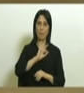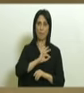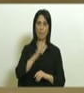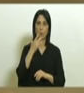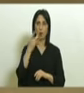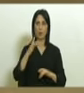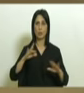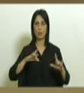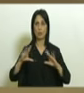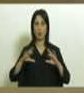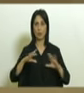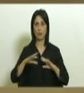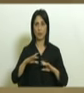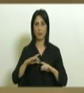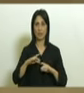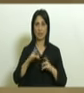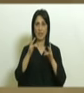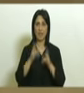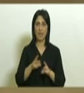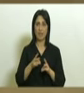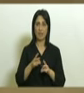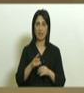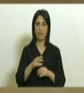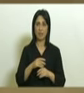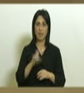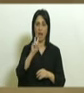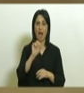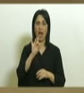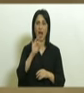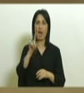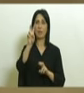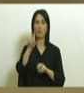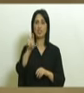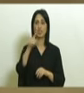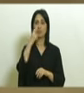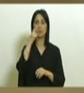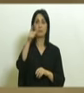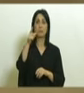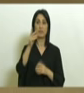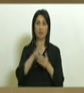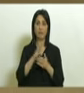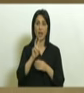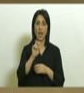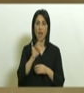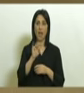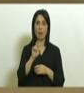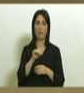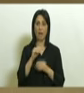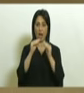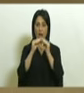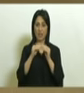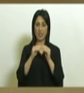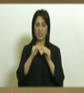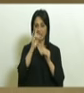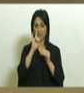პოლიტიკური სპეკულაციებისთვის ტრაგედიების და. ბატონი ღარიბაშვილი, მან ზის წეღან თვალი მოუკარი 10 თვის